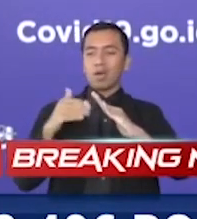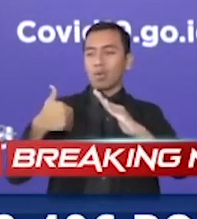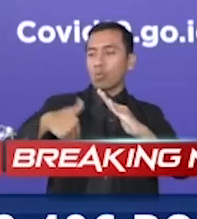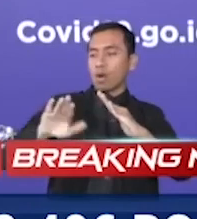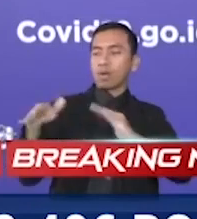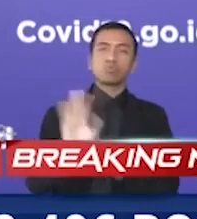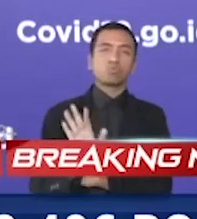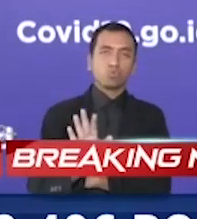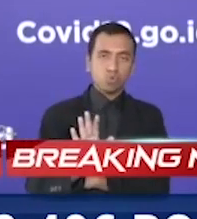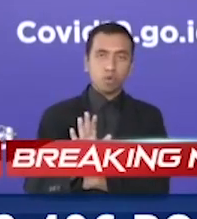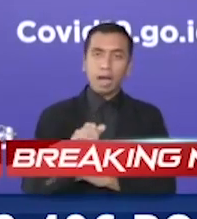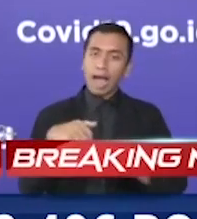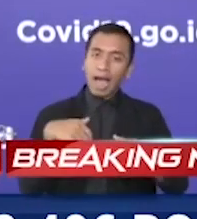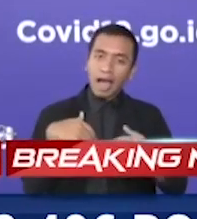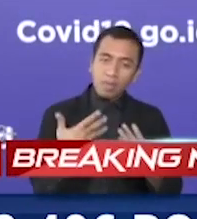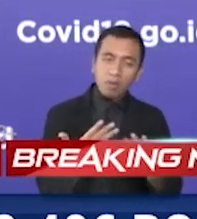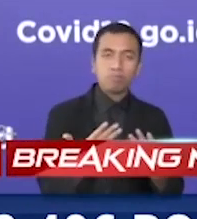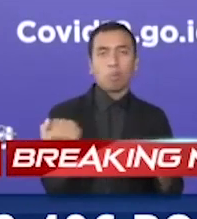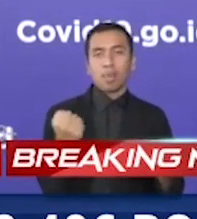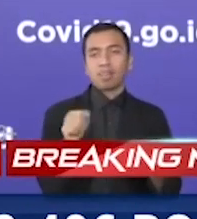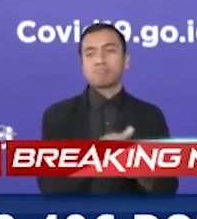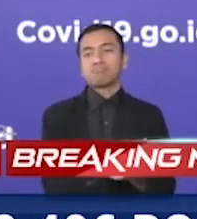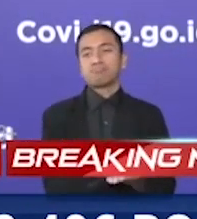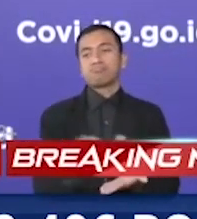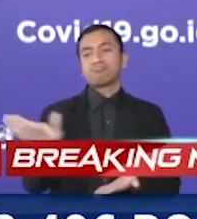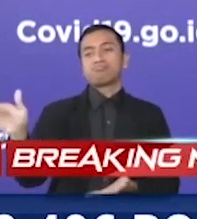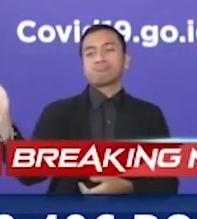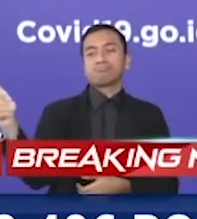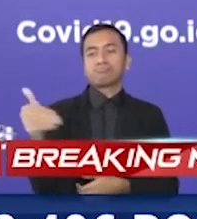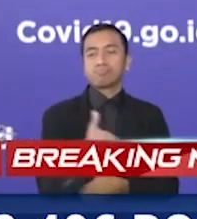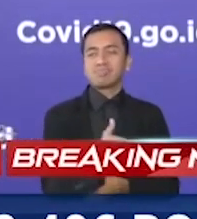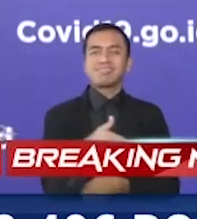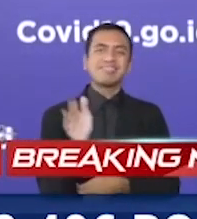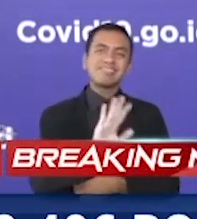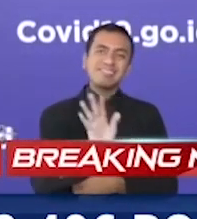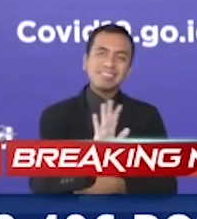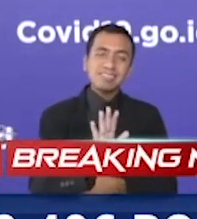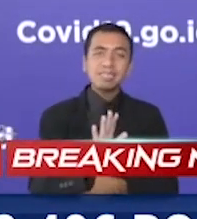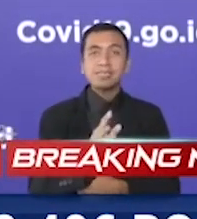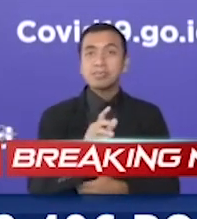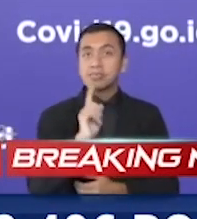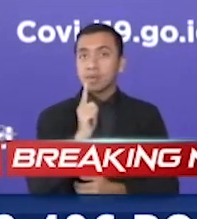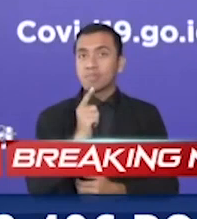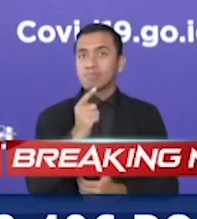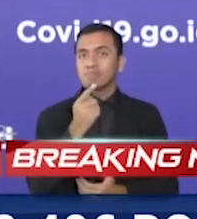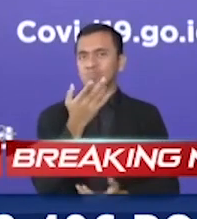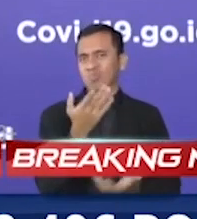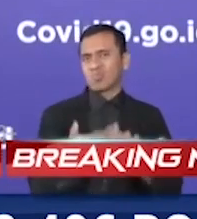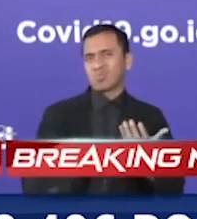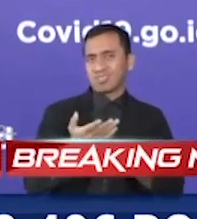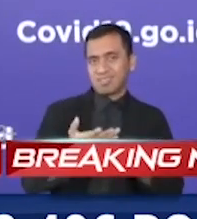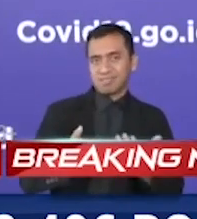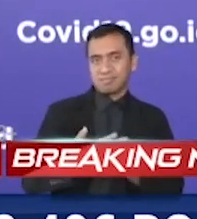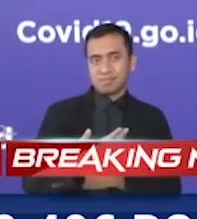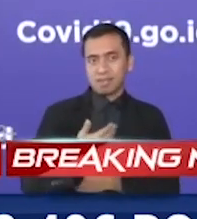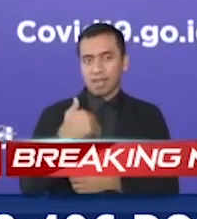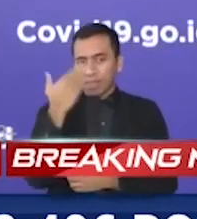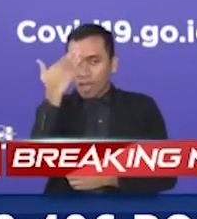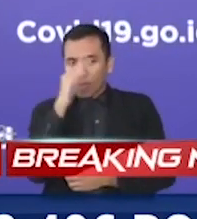melakukan perjalanan ke mana saja karena kita tidak pernah tahu siapa yang ada disekitar kita yang bawa